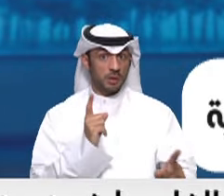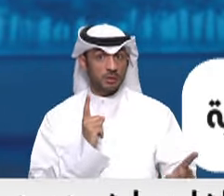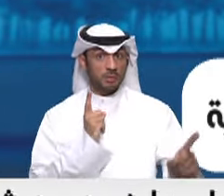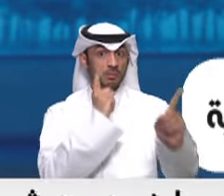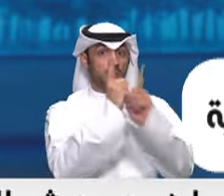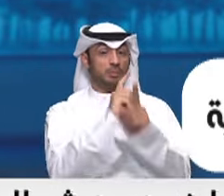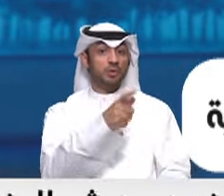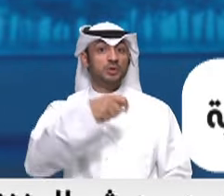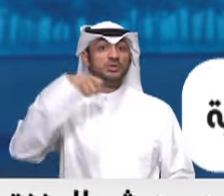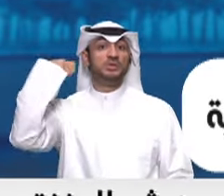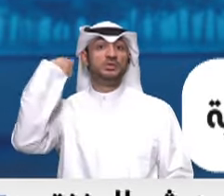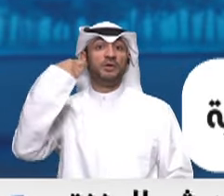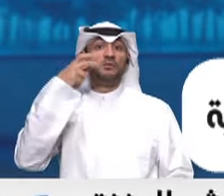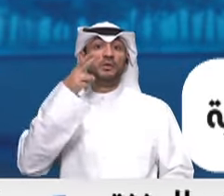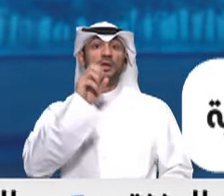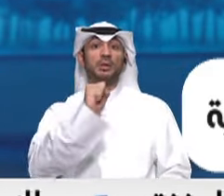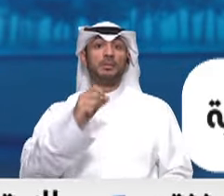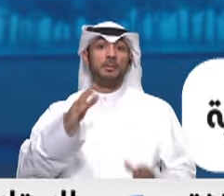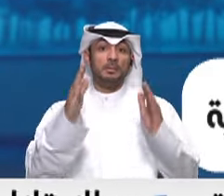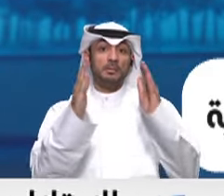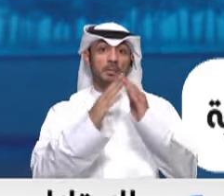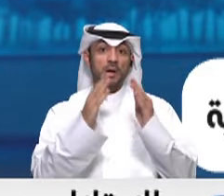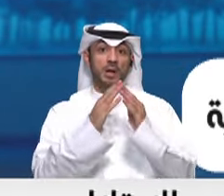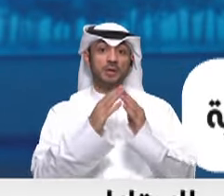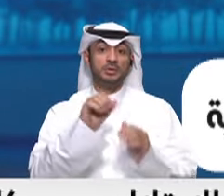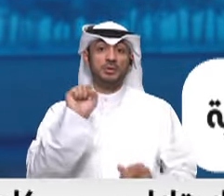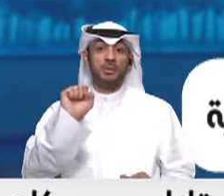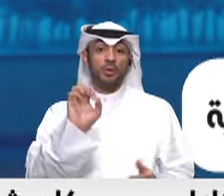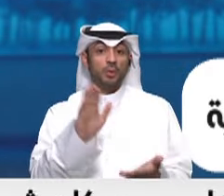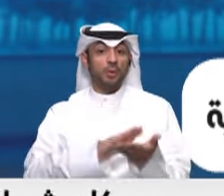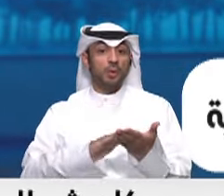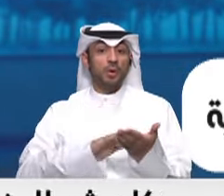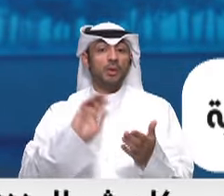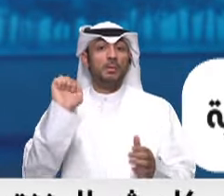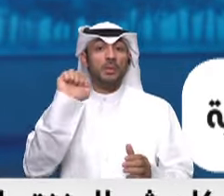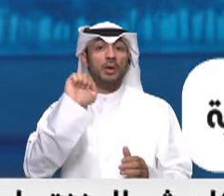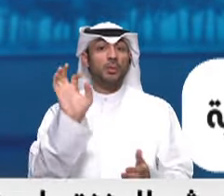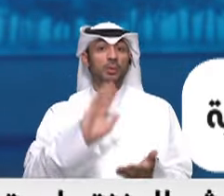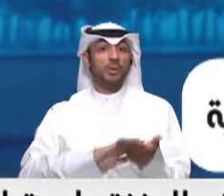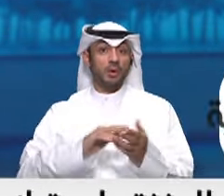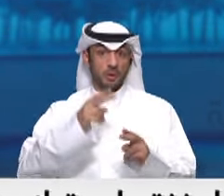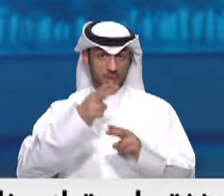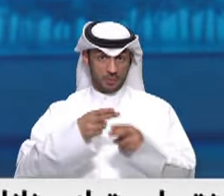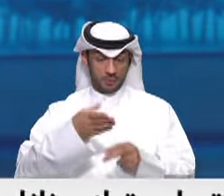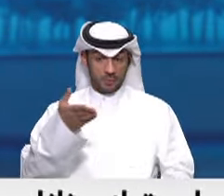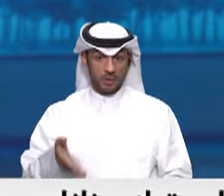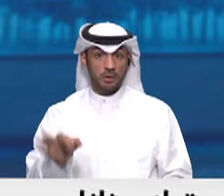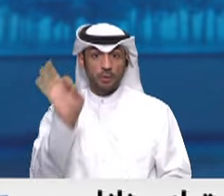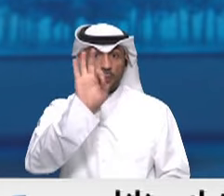مصر العربيه لدى دوله الكويت اسامه شلتوت اليوم في ديوان عام وزاره الخارجيه